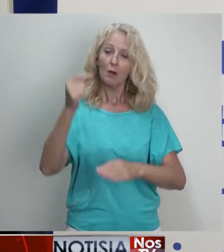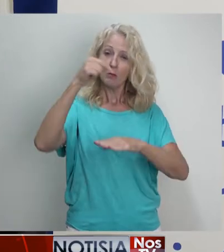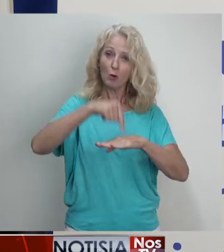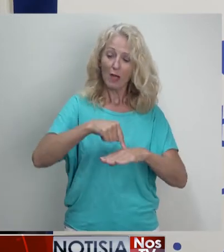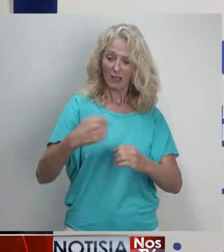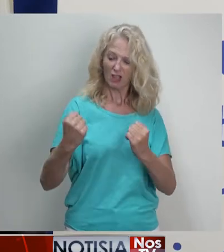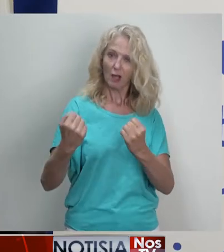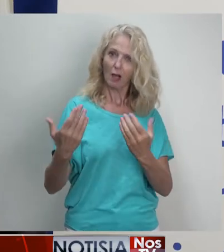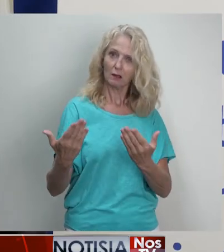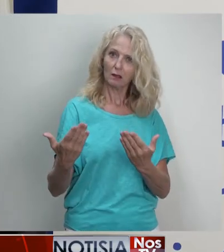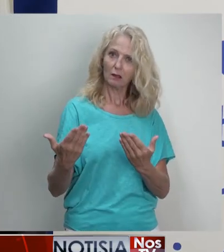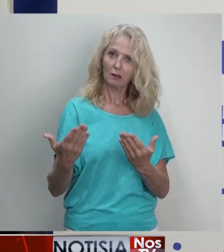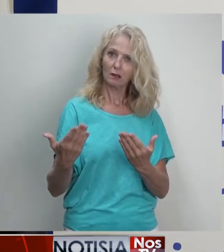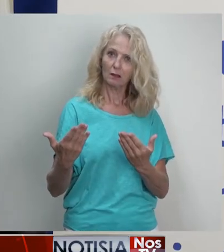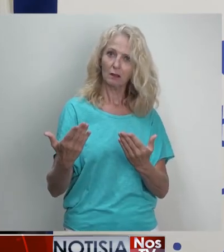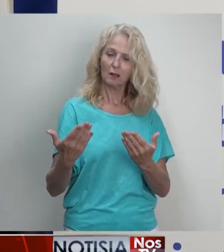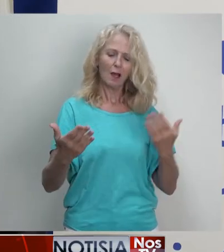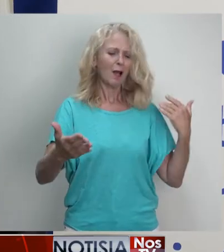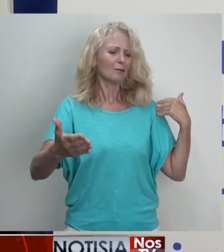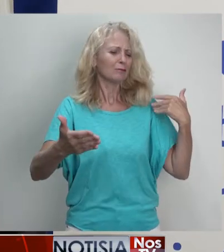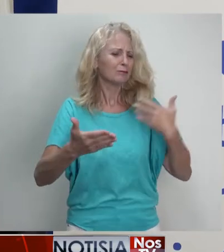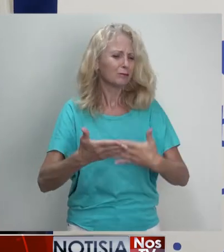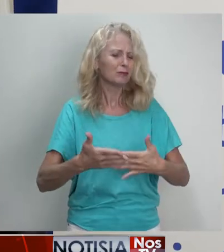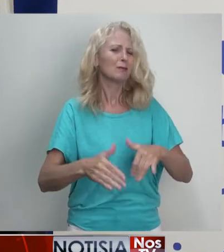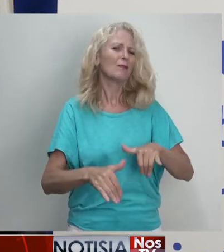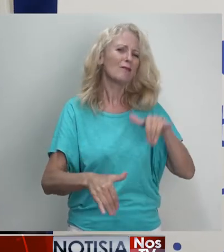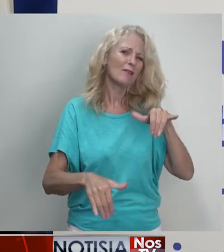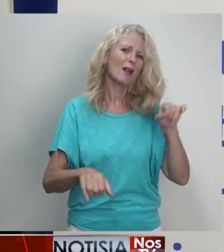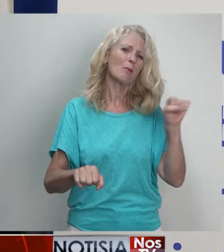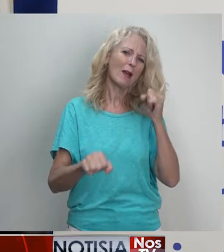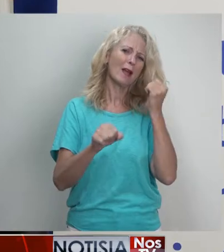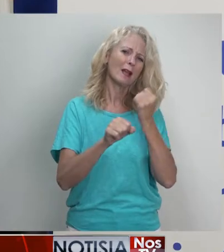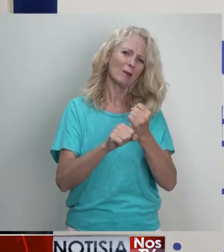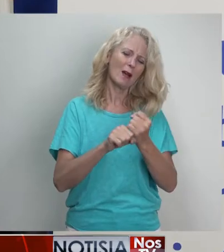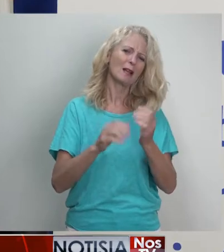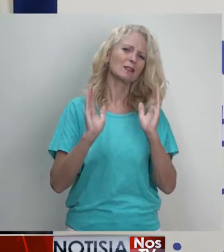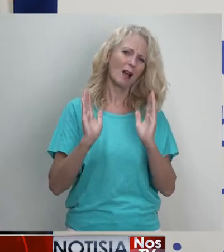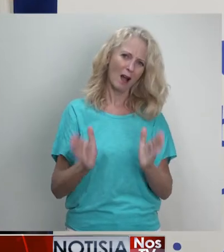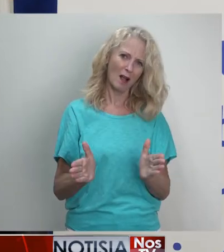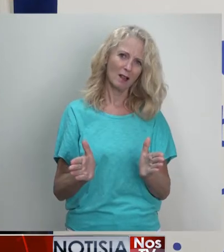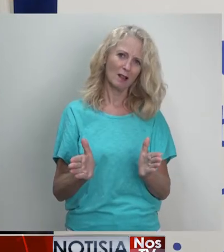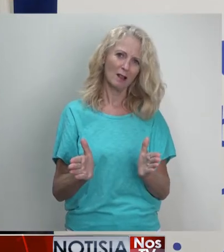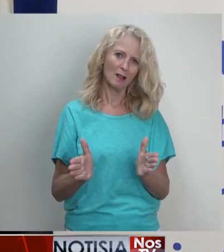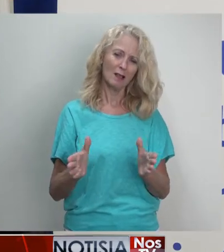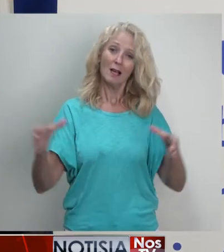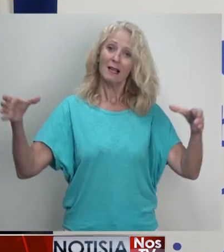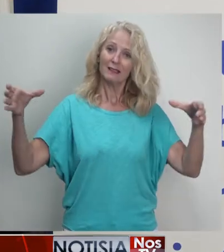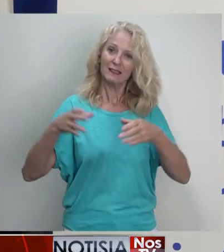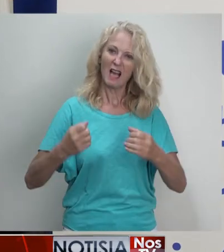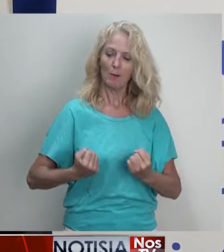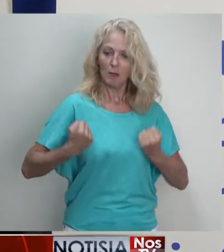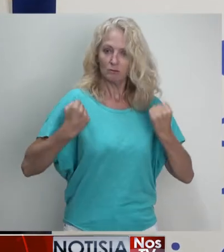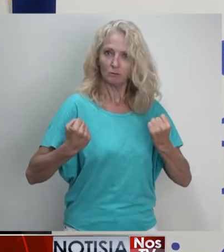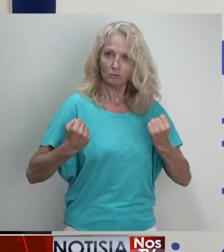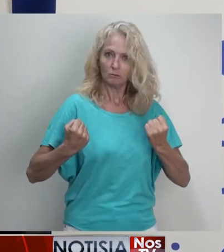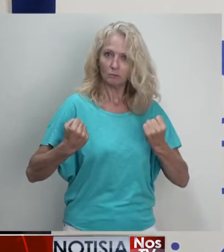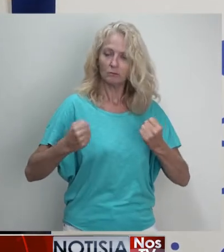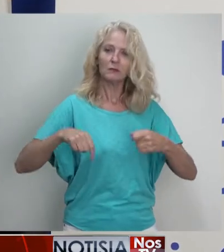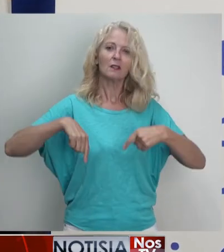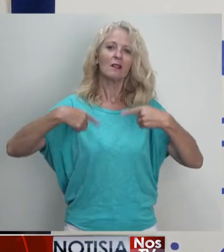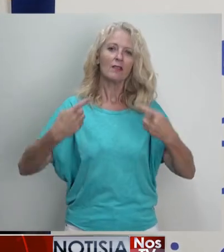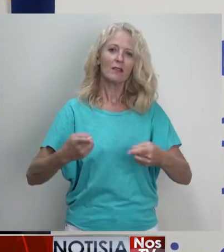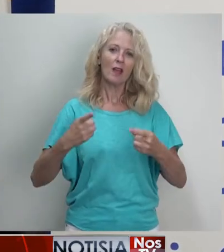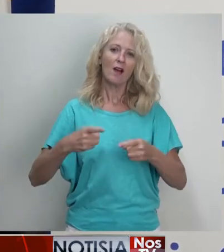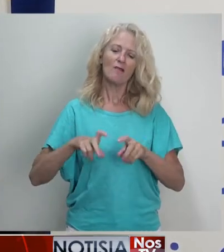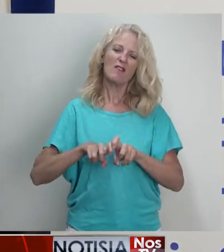Bonaire is veerkrachtig. We hebben al voor zoveel gestaan. Als wij er met elkaar de schouders onder zetten, dan